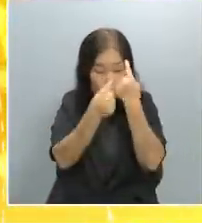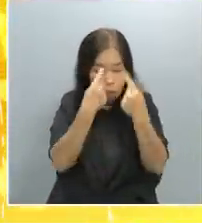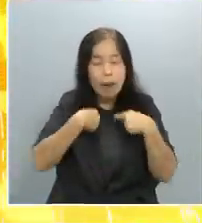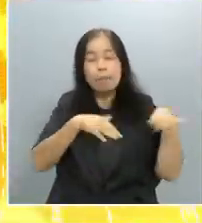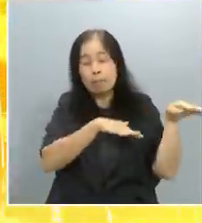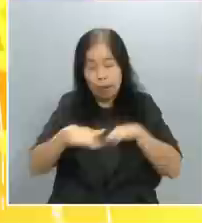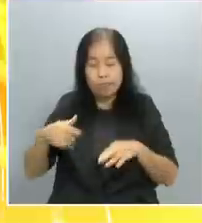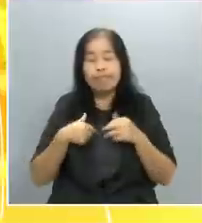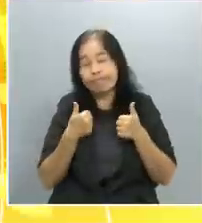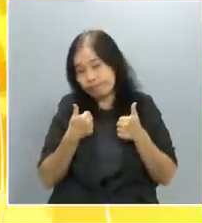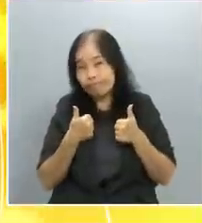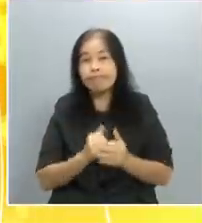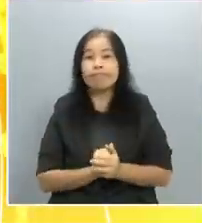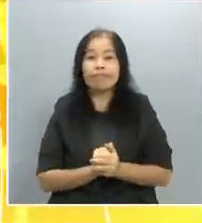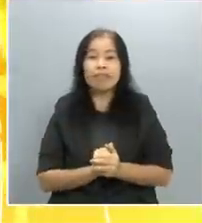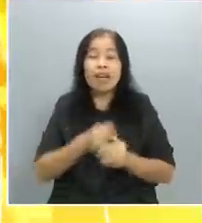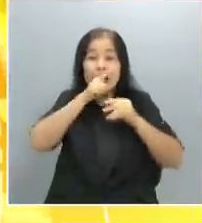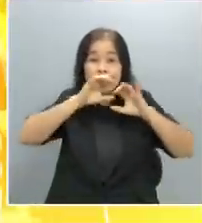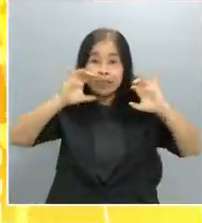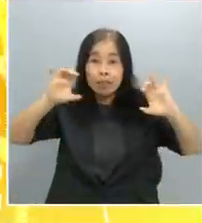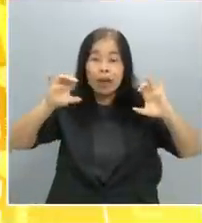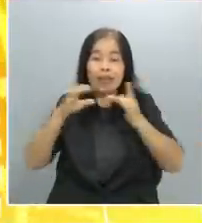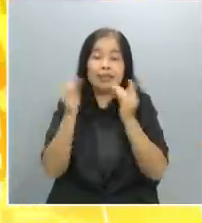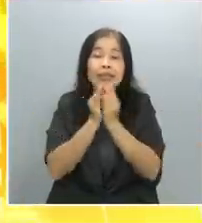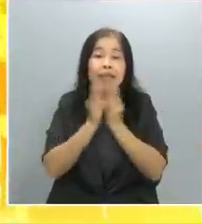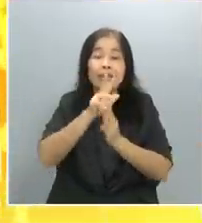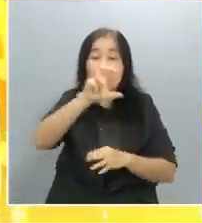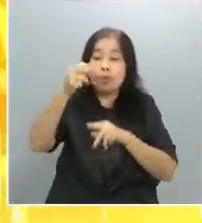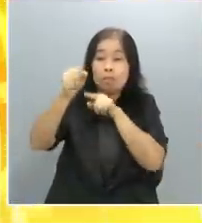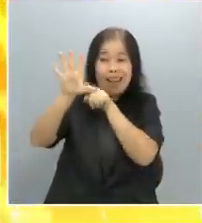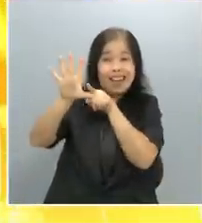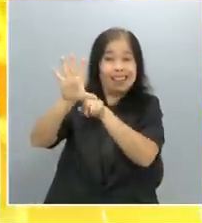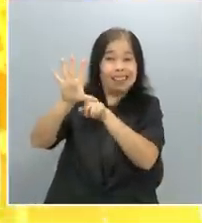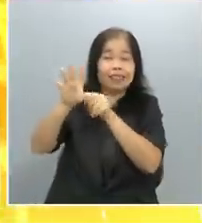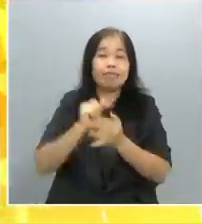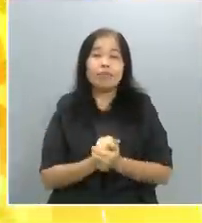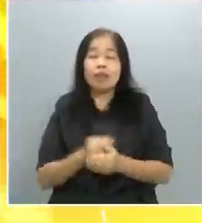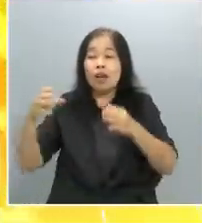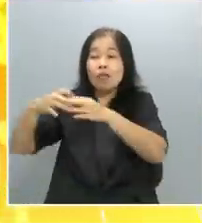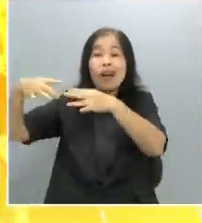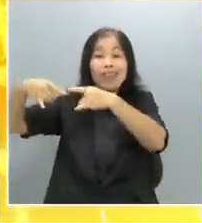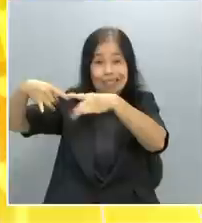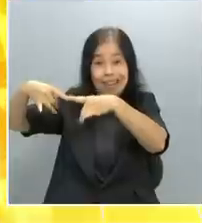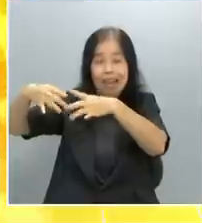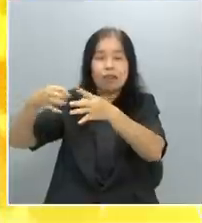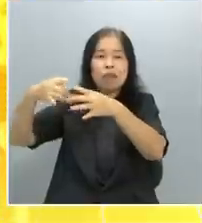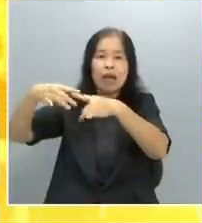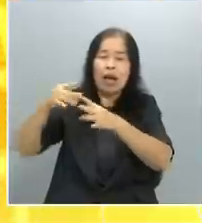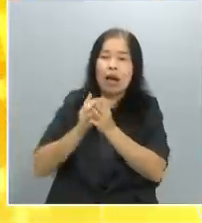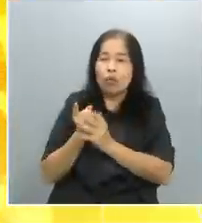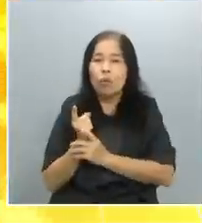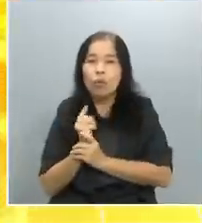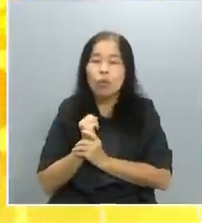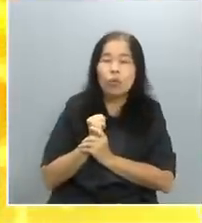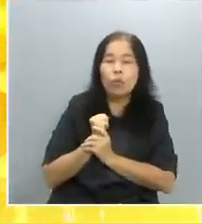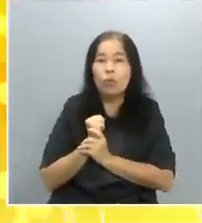ลารัฐบาล315เสียงท่านผู้ชมฝ่ายค้านก็จะเป็นฝ่ายค้านที่น่าระทึกใจเพราะจะ